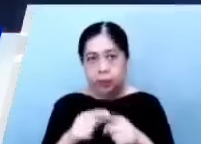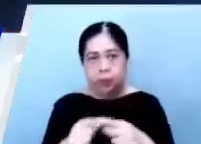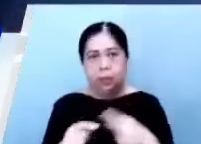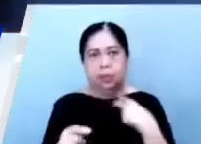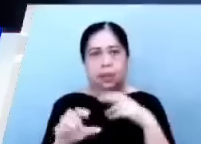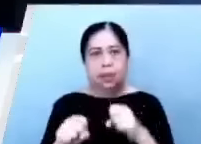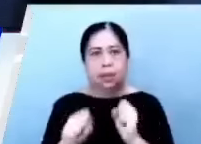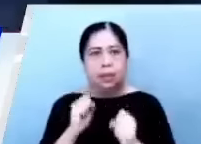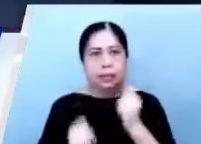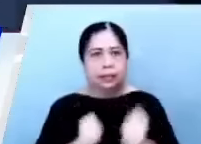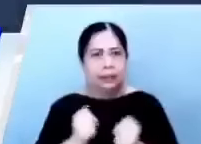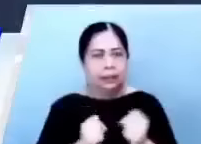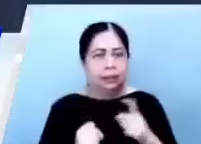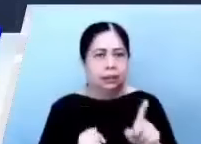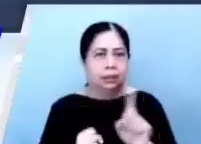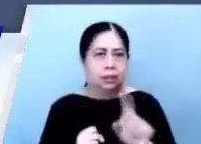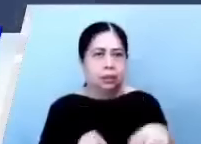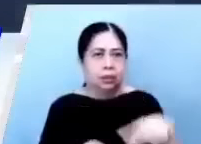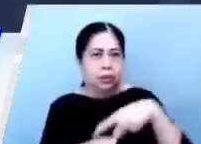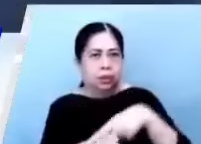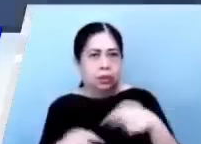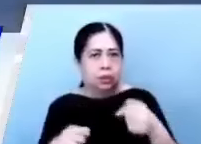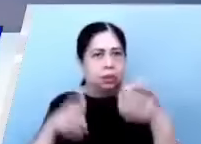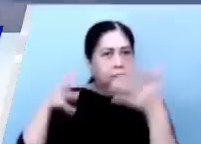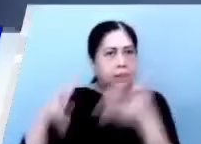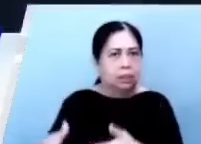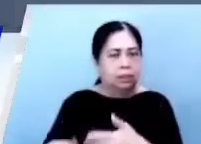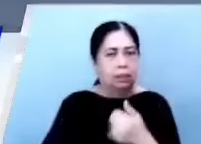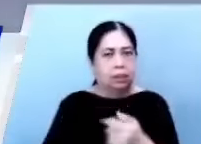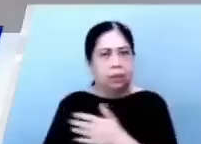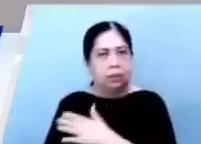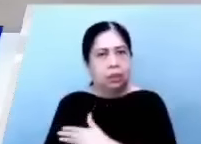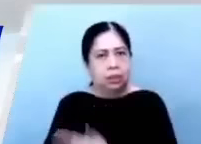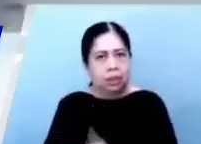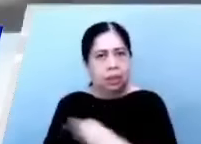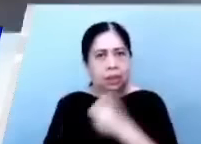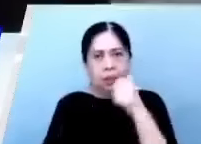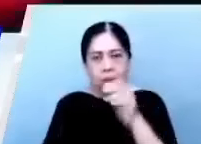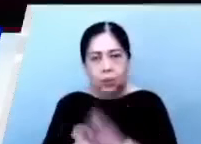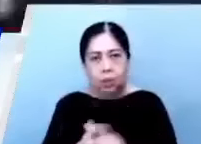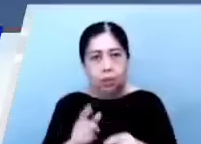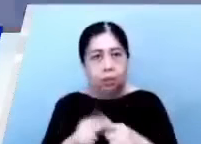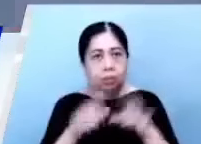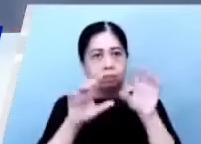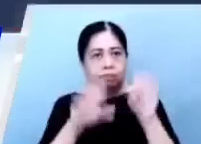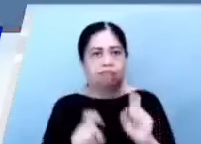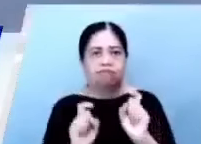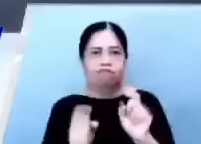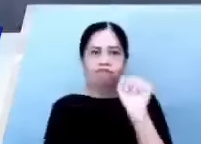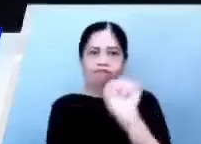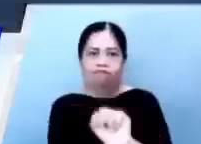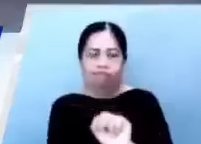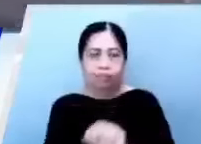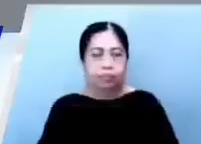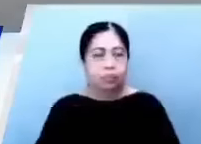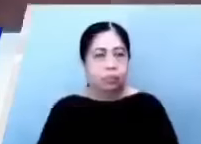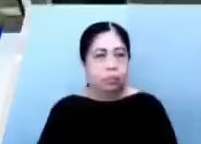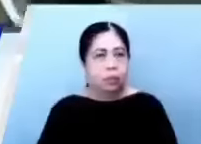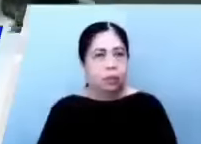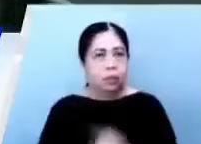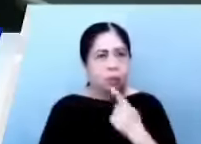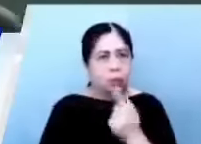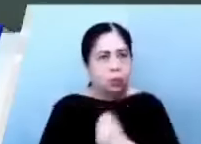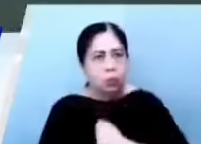ng takbo ang rider at iniwan ng mag-inang angkas. Nang mahuli, agad pinusasan ang suspect. Panay ang hingin ito ng